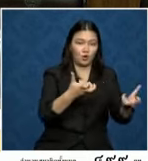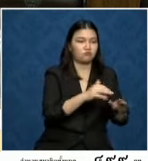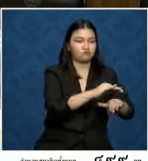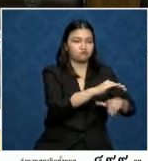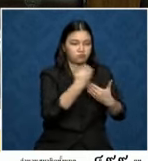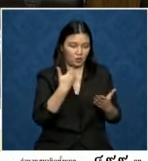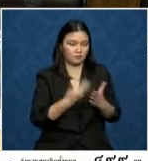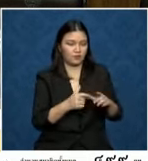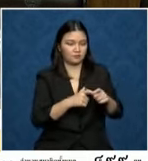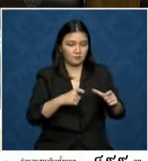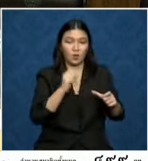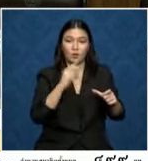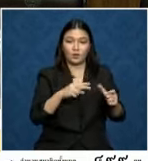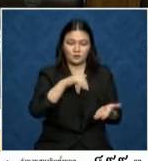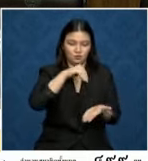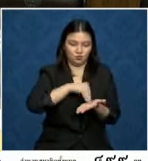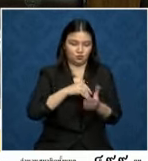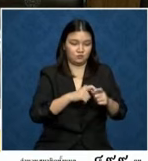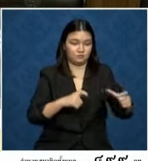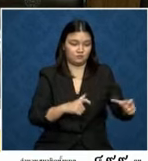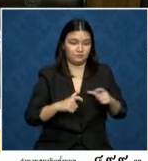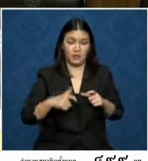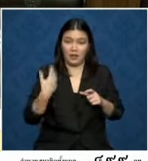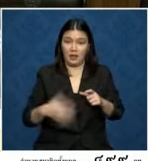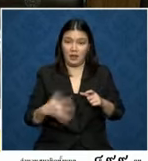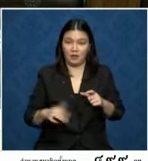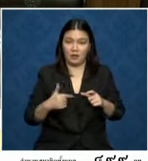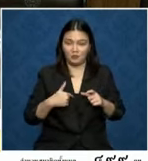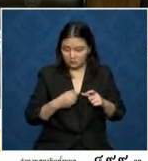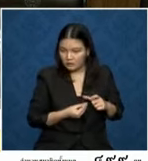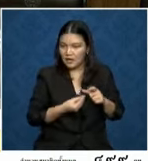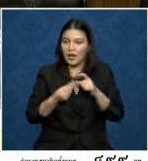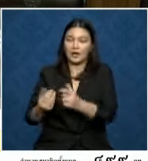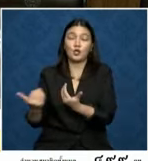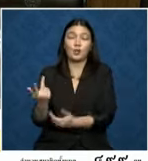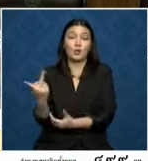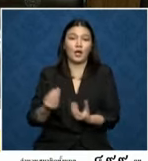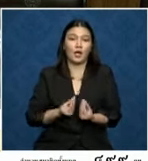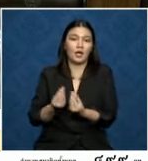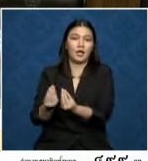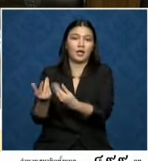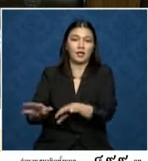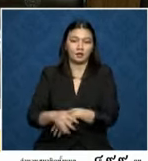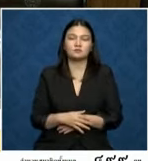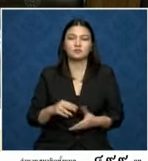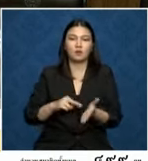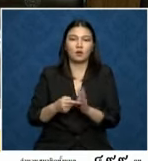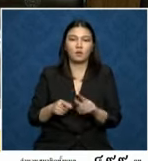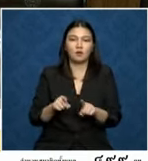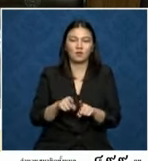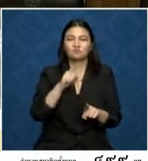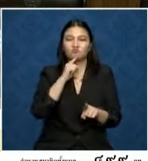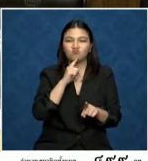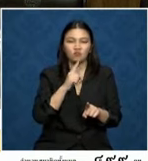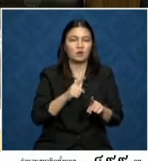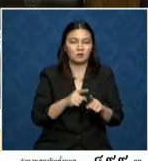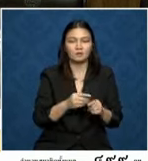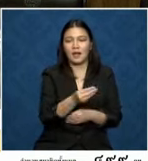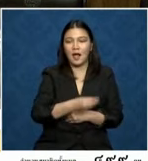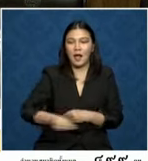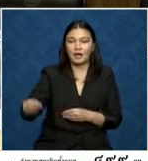เราเป็นคนกลางในการทำในเรื่องของสินค้าต่างๆส่งมอบให้กับลูกค้าถ้ามีการที่เรียกว่าแคชโฟลว์ต่างๆเกิดปัญห